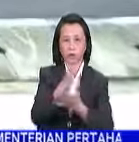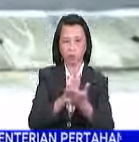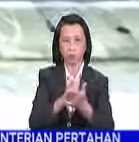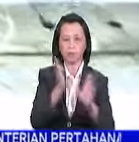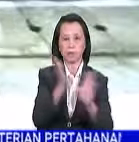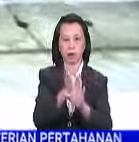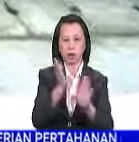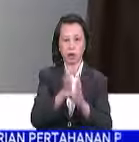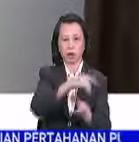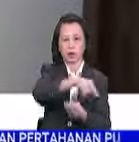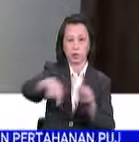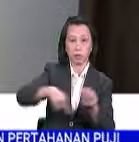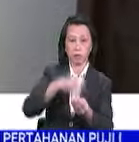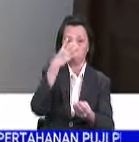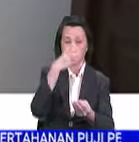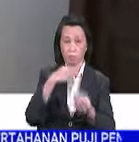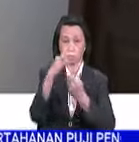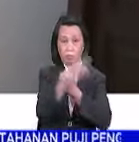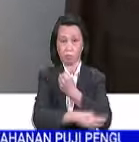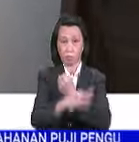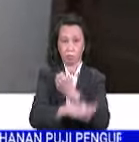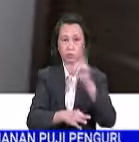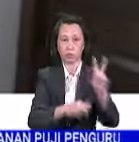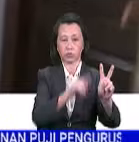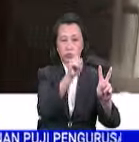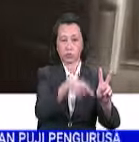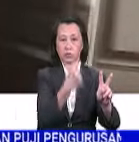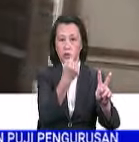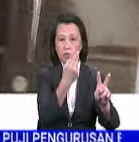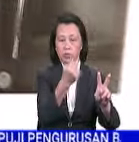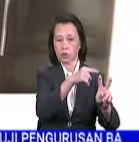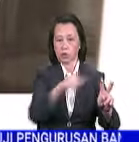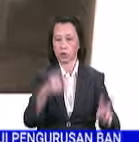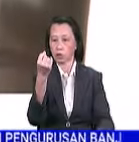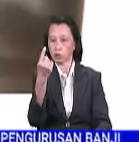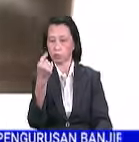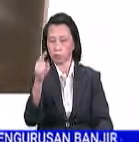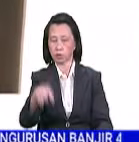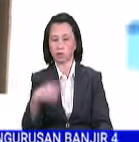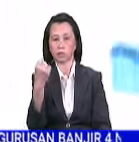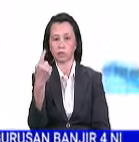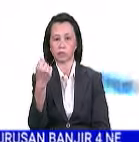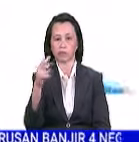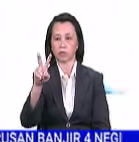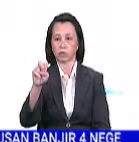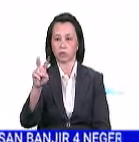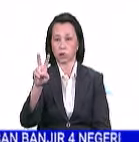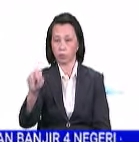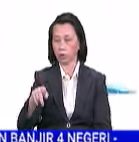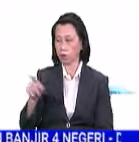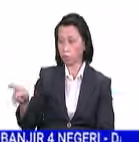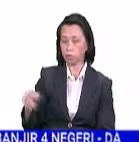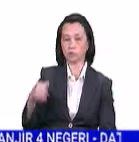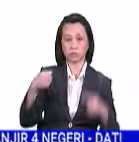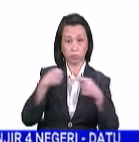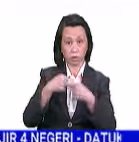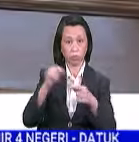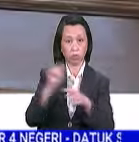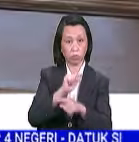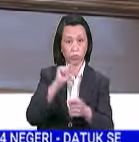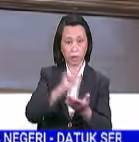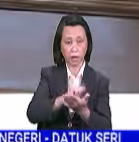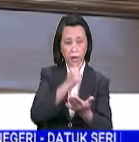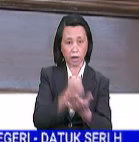buah bank di sekitar Seremban antara 2 November hingga 11 November 2020. Dia turut didakwa menggunakan